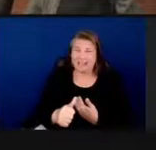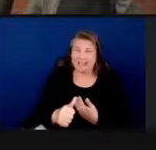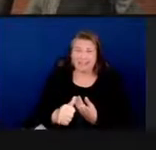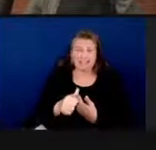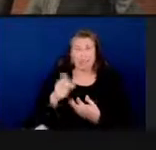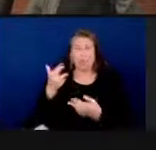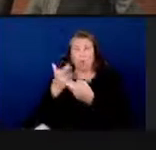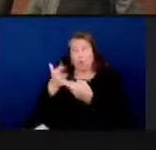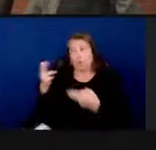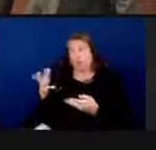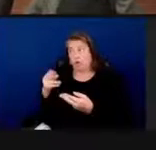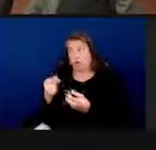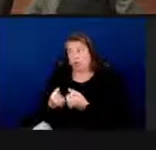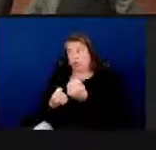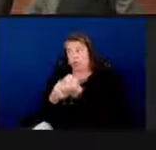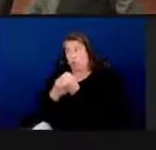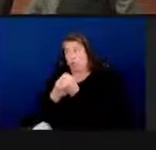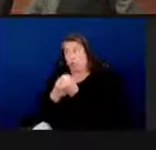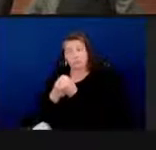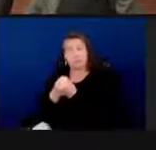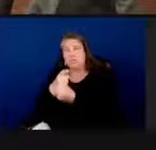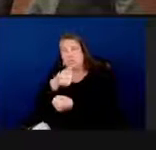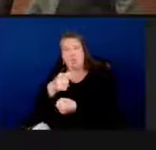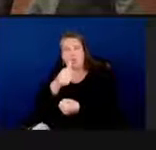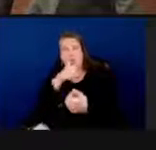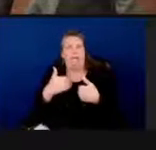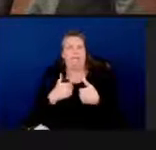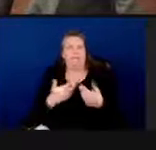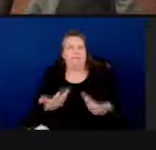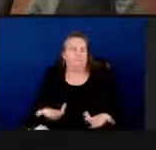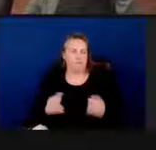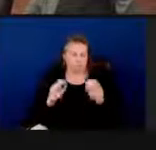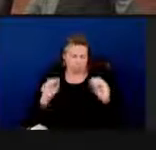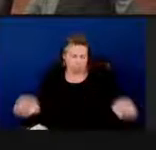إذا أو أن ليس لديهم الدعم الموارد لتطبيق